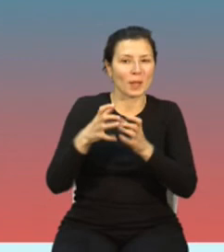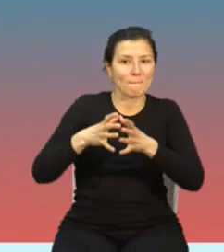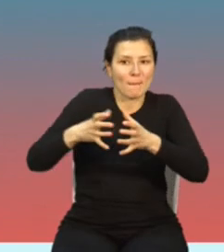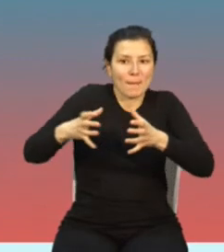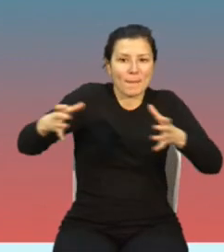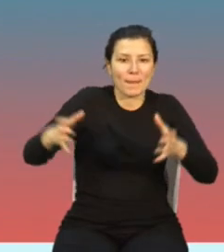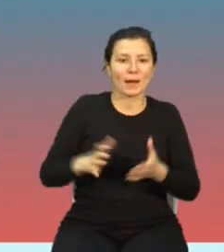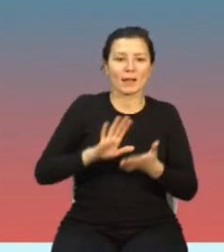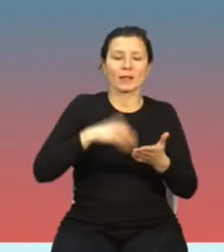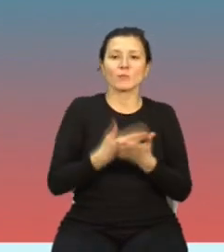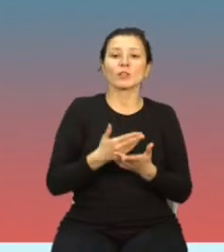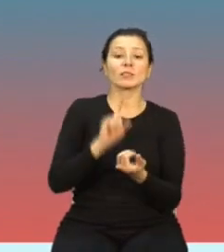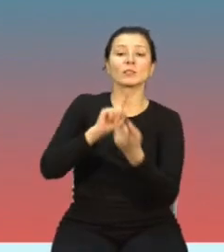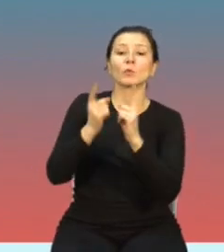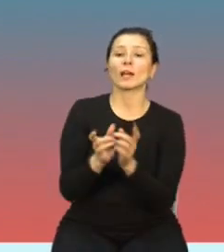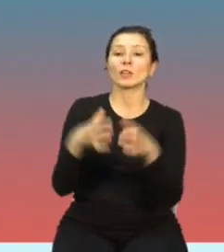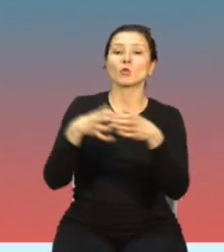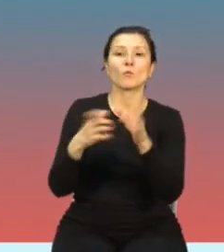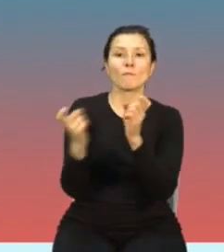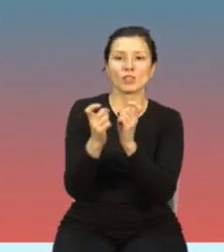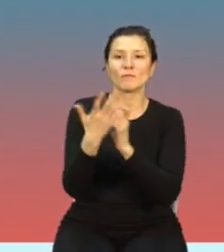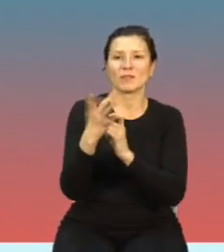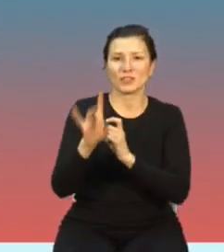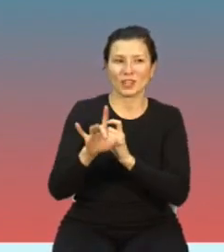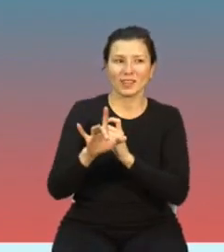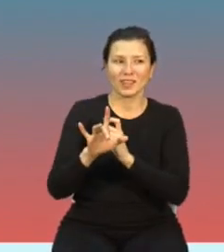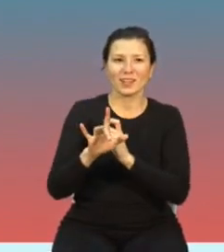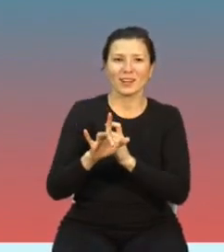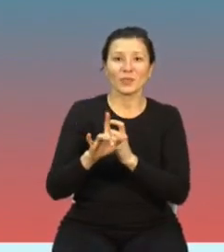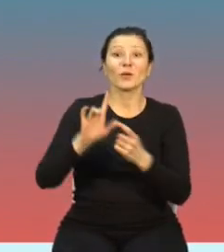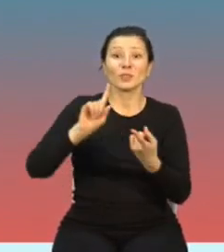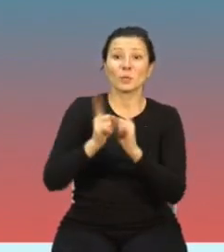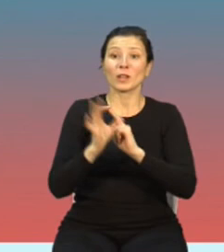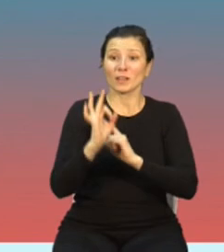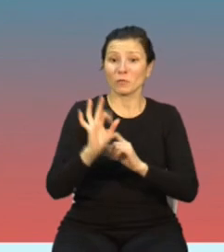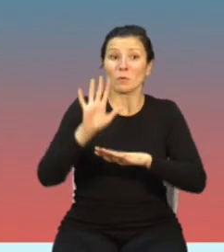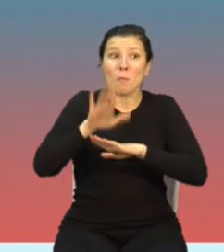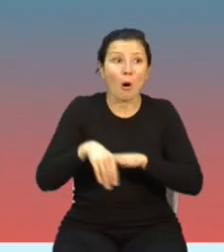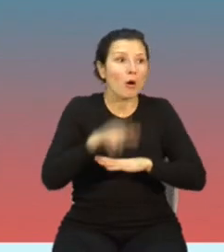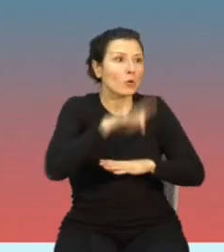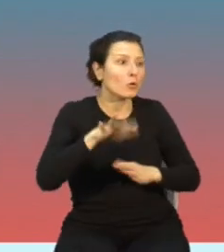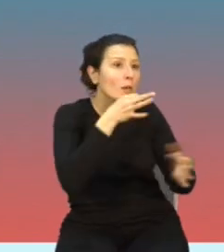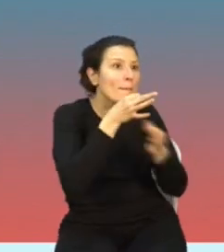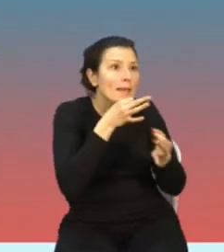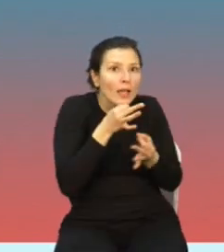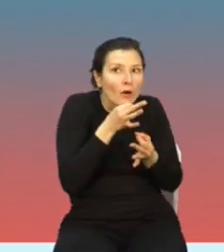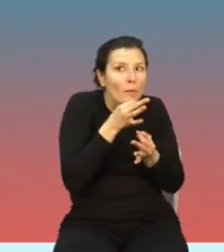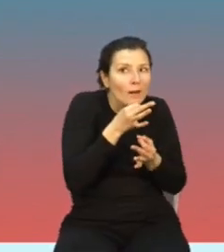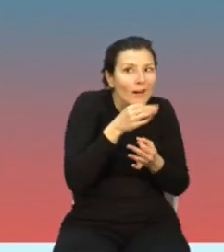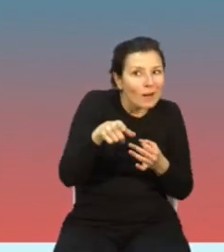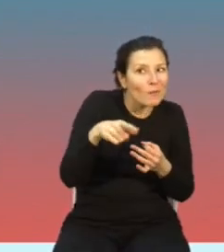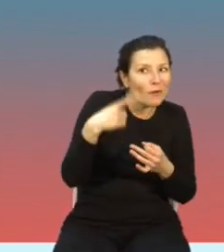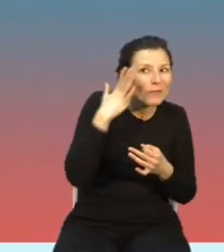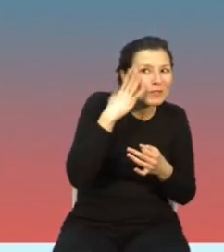odbywa się spotkanie przeciwników 5G, no to wówczas po takim spotkaniu my nagle uzyskujemy mnóstwo pytań ze strony różnych osób i bardzo